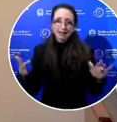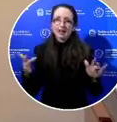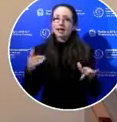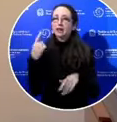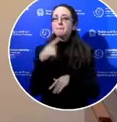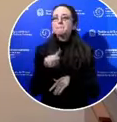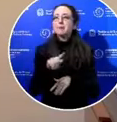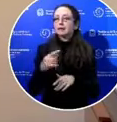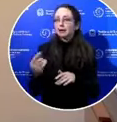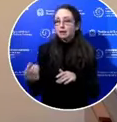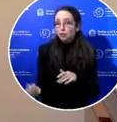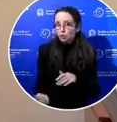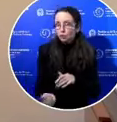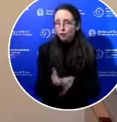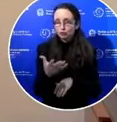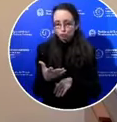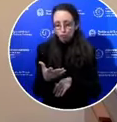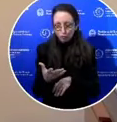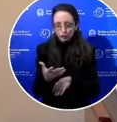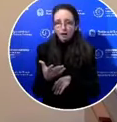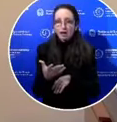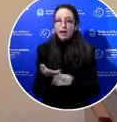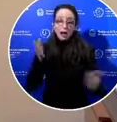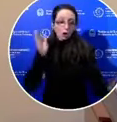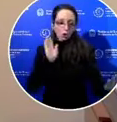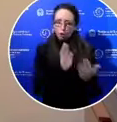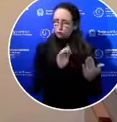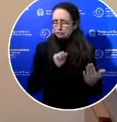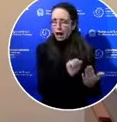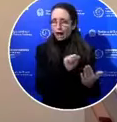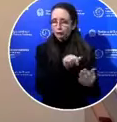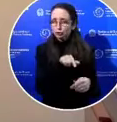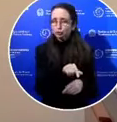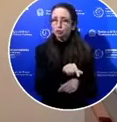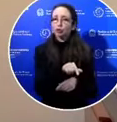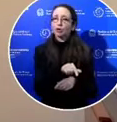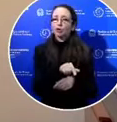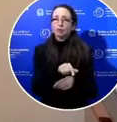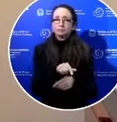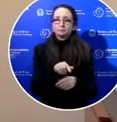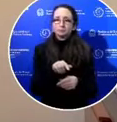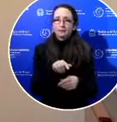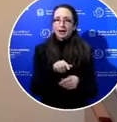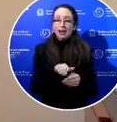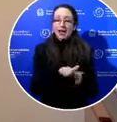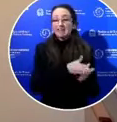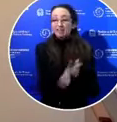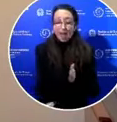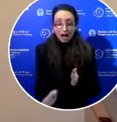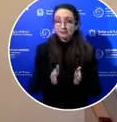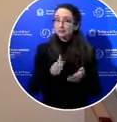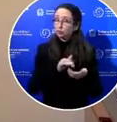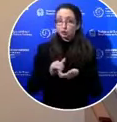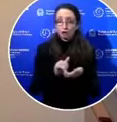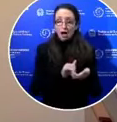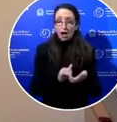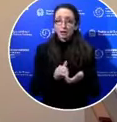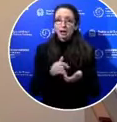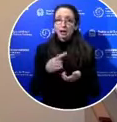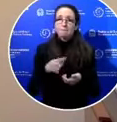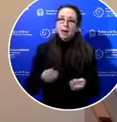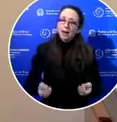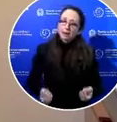innovative policy per il contrasto della violenza sociale e della devianza sociale, per la promozione del benessere,